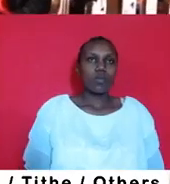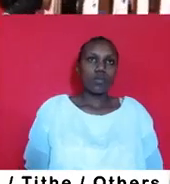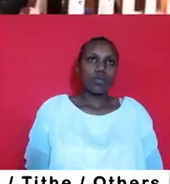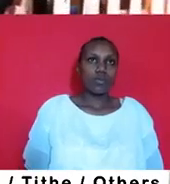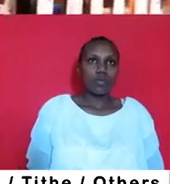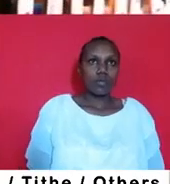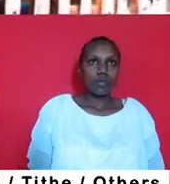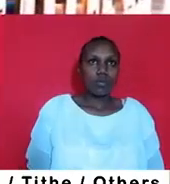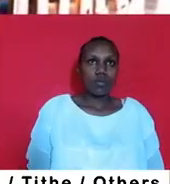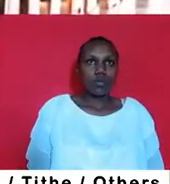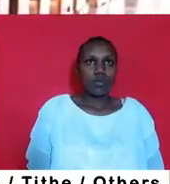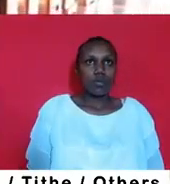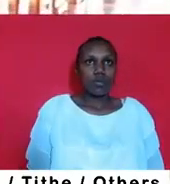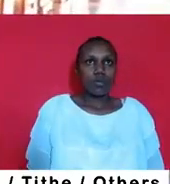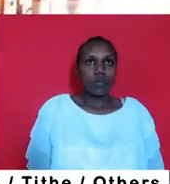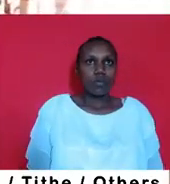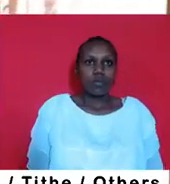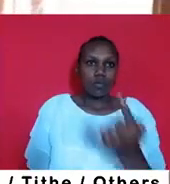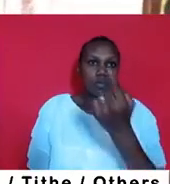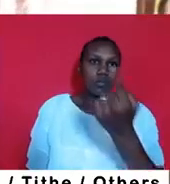Facebook.